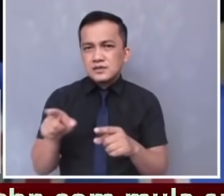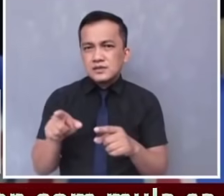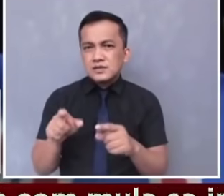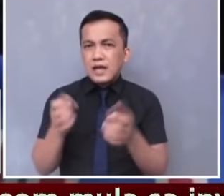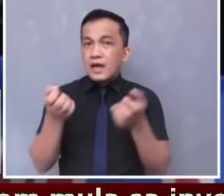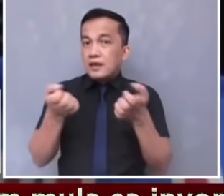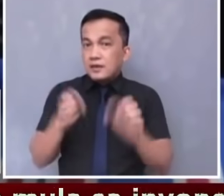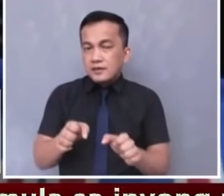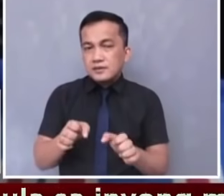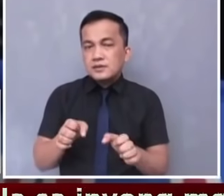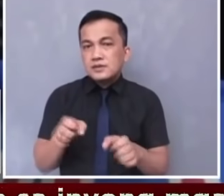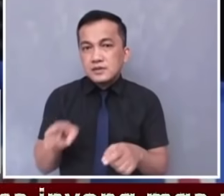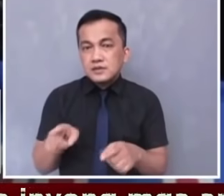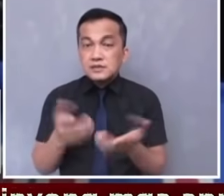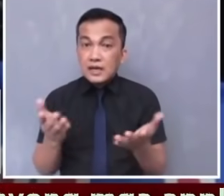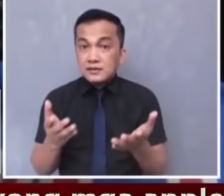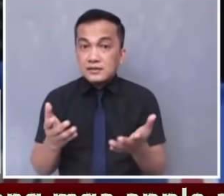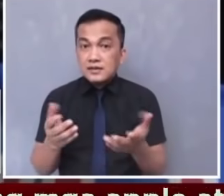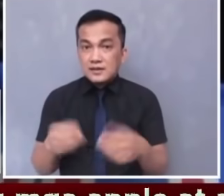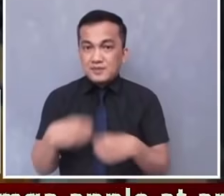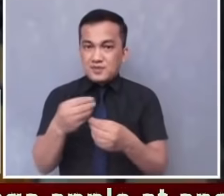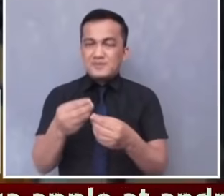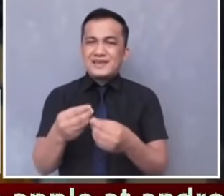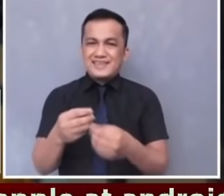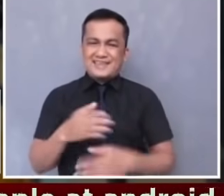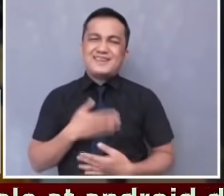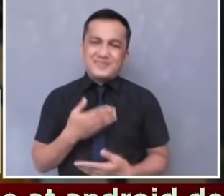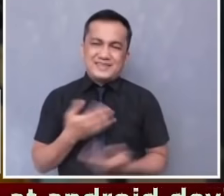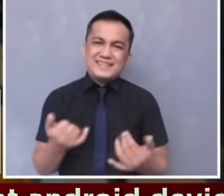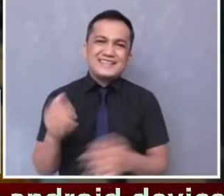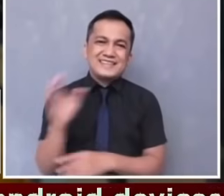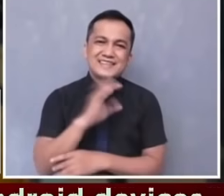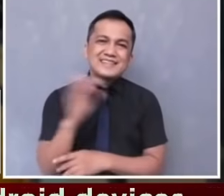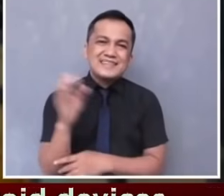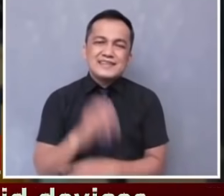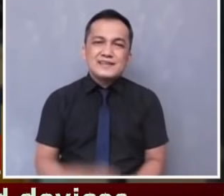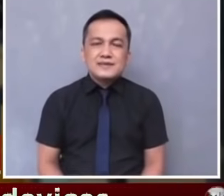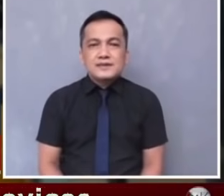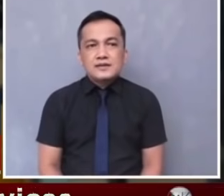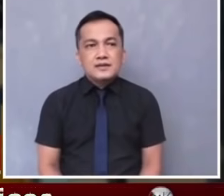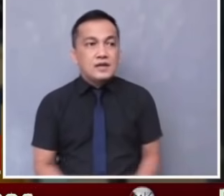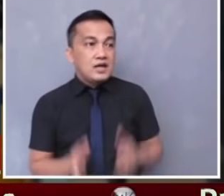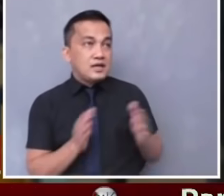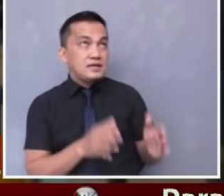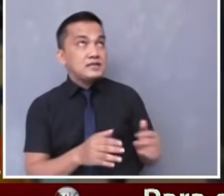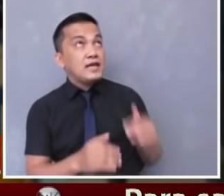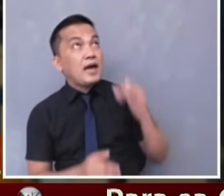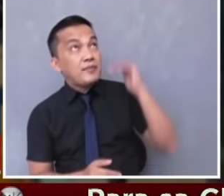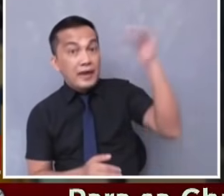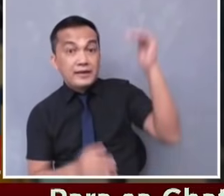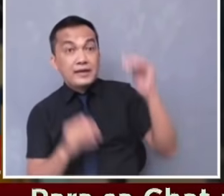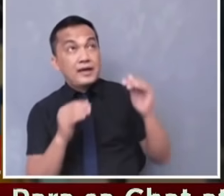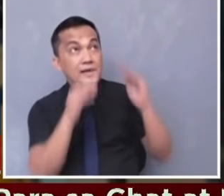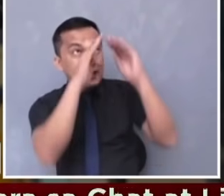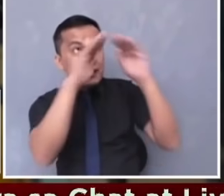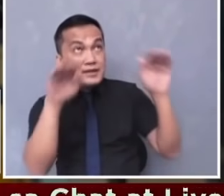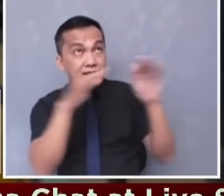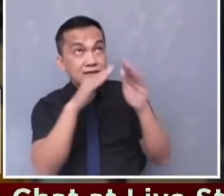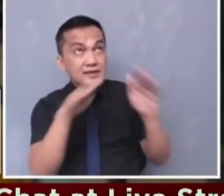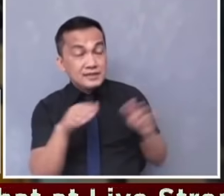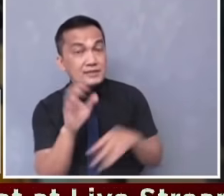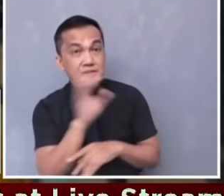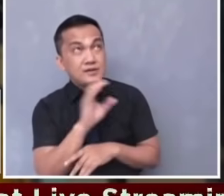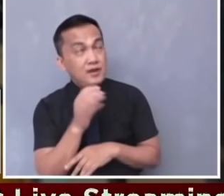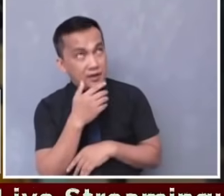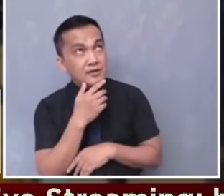kung saan nagbibigay ng saya ngayong araw ng Pasko. No, ang giant Christmas tree ay talagang